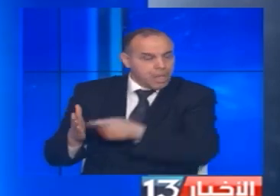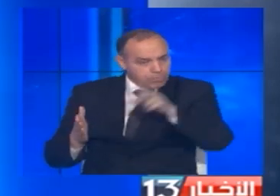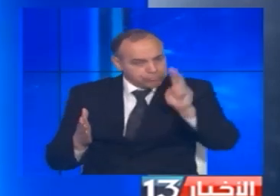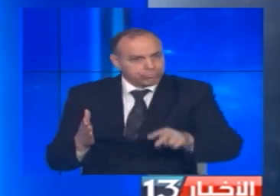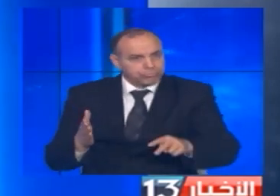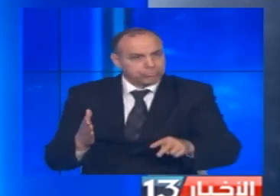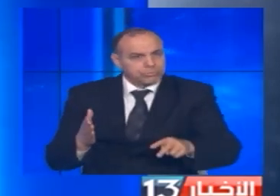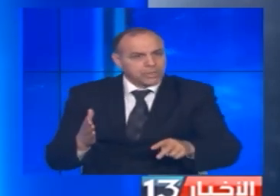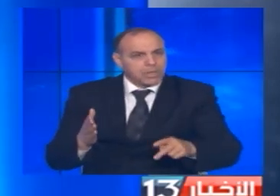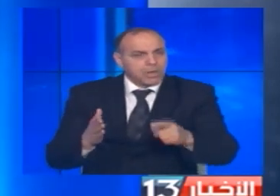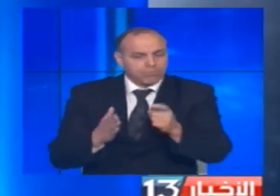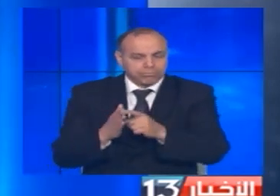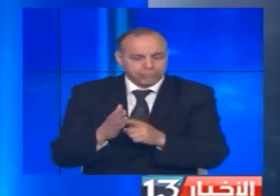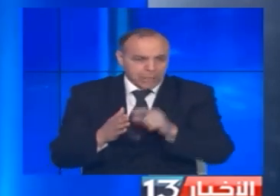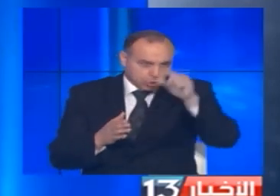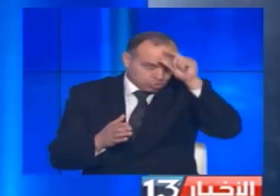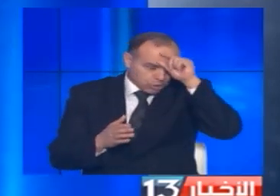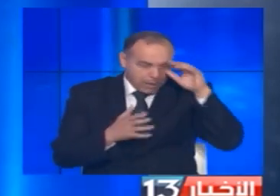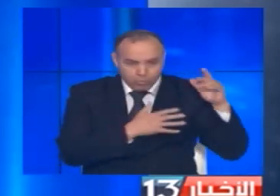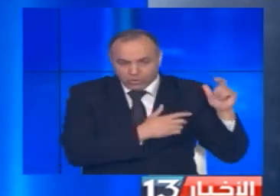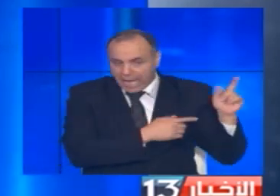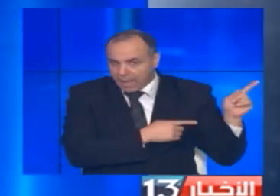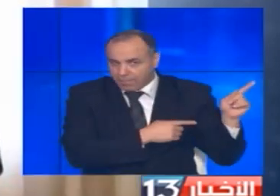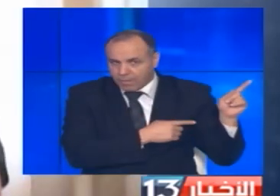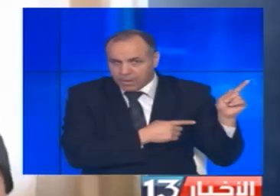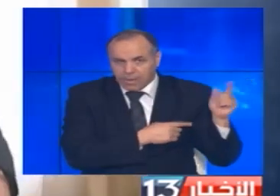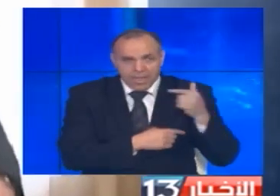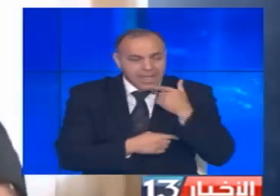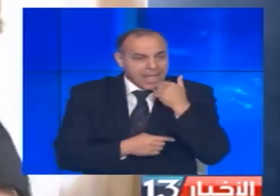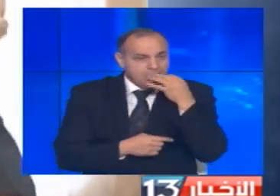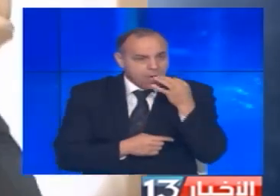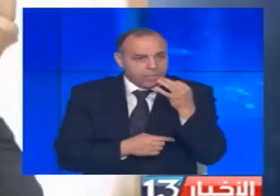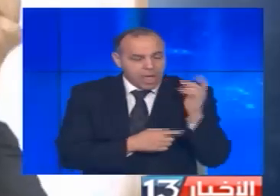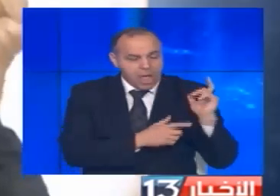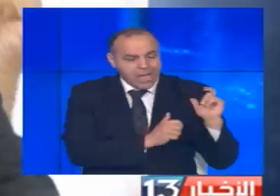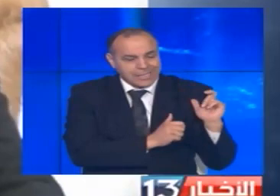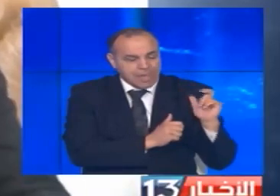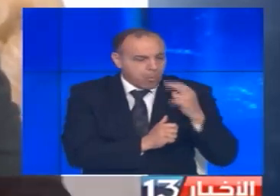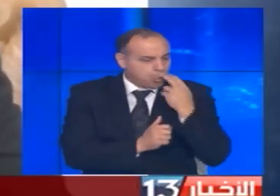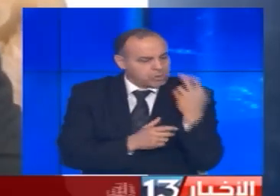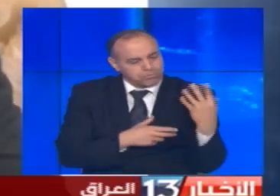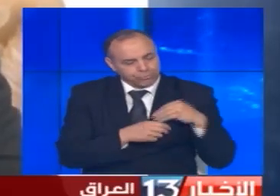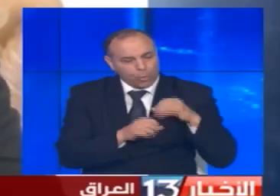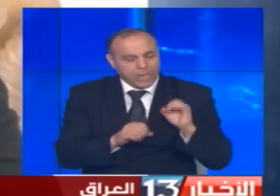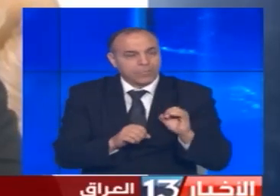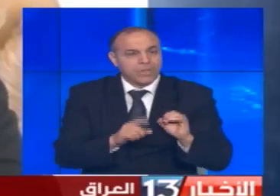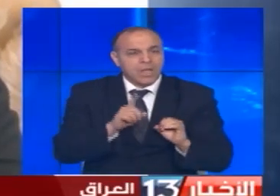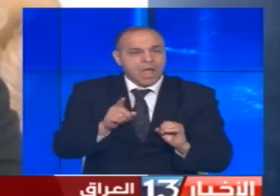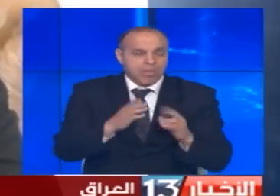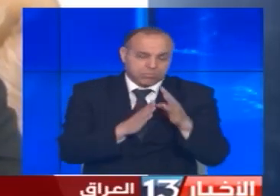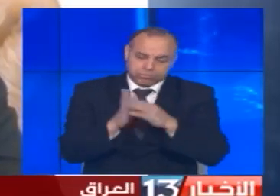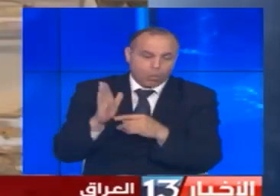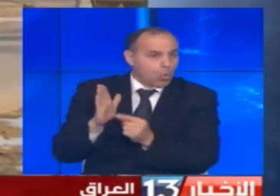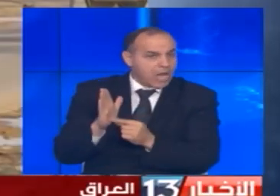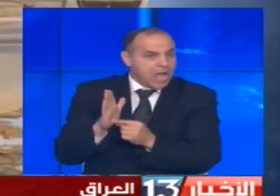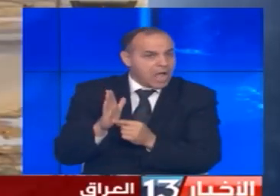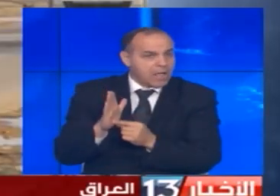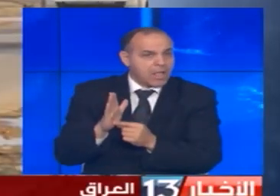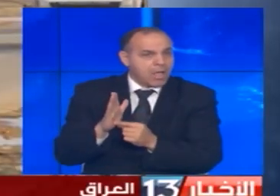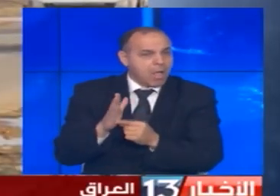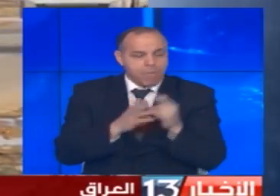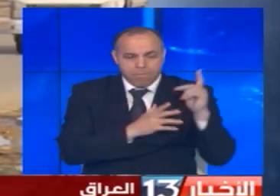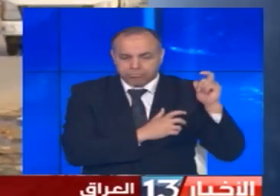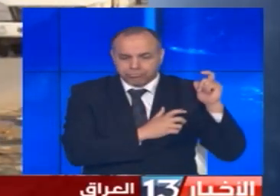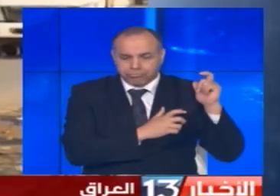الرسمية على ضم فصائل شيعية مسلحة إلى قوات الأمن في البلاد، ويقضي المرسوم بأن يتحصل